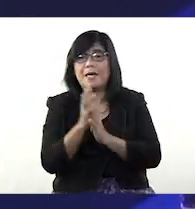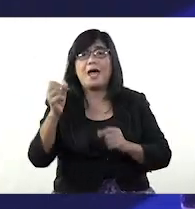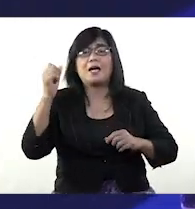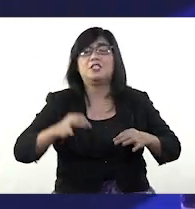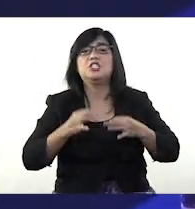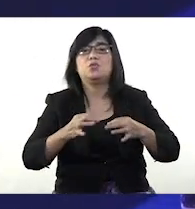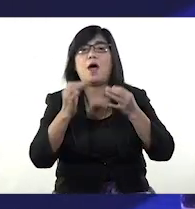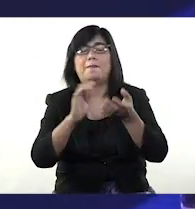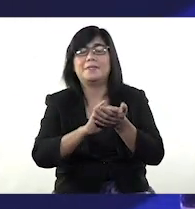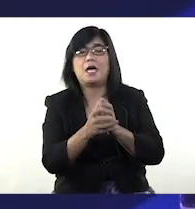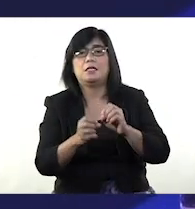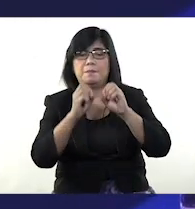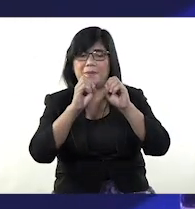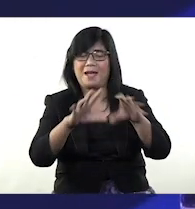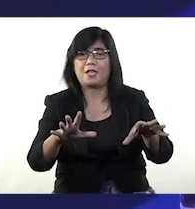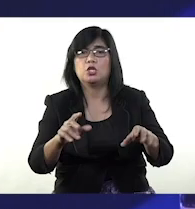lebih banyak orang